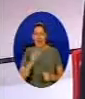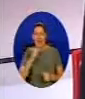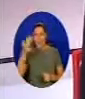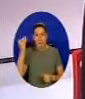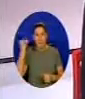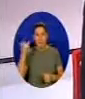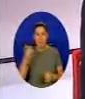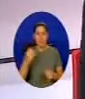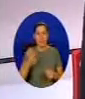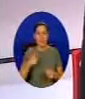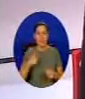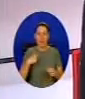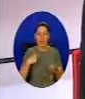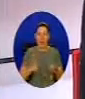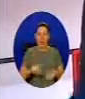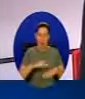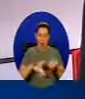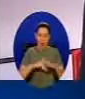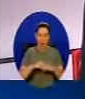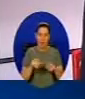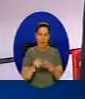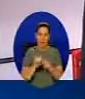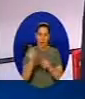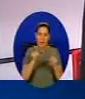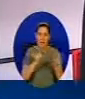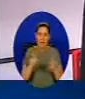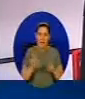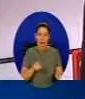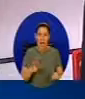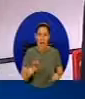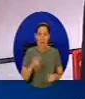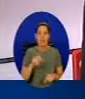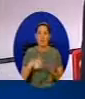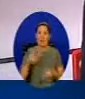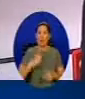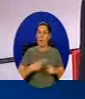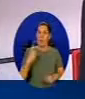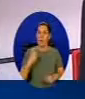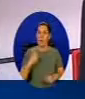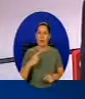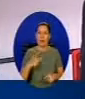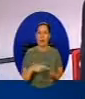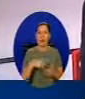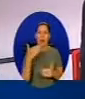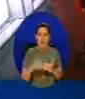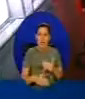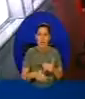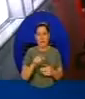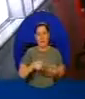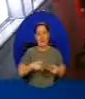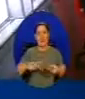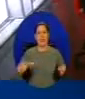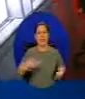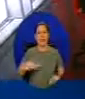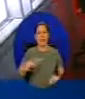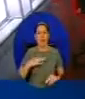לבנות עץ, אותו עץ שהוא בנה, אבל בכלים יותר מדויקים, כי הכל בסופו של דבר זה ה-DNA שלנו. ואתה, כשאתה מדבר